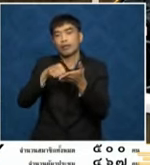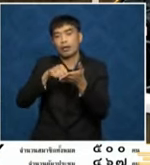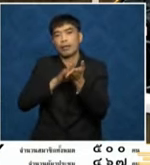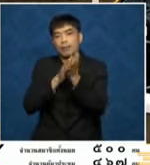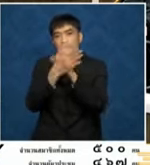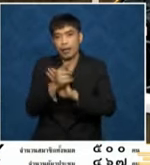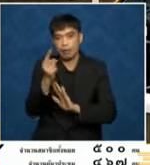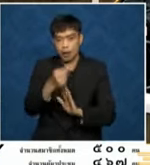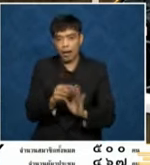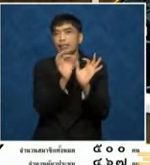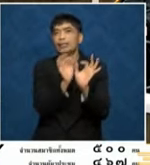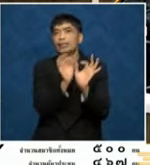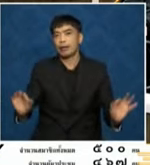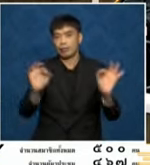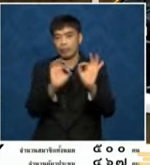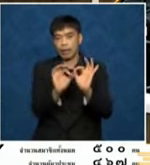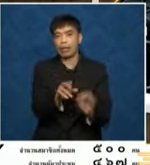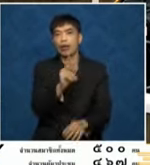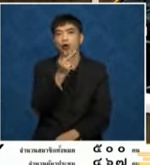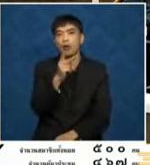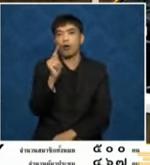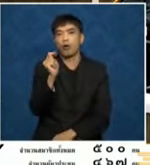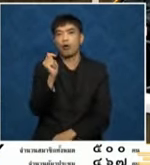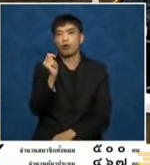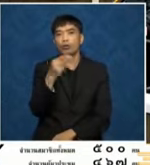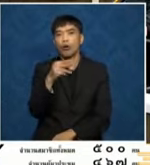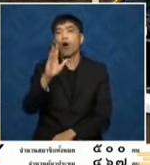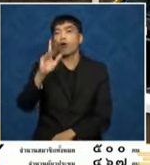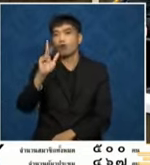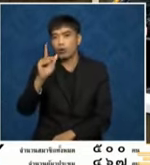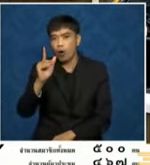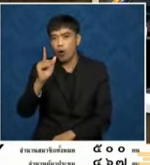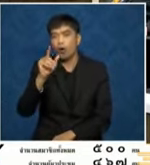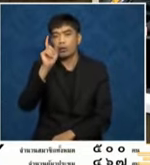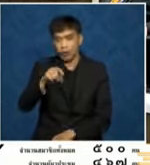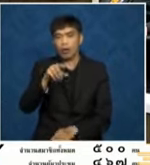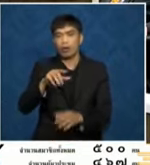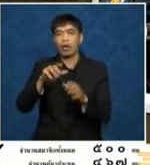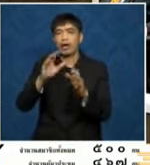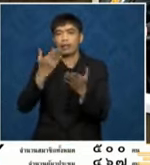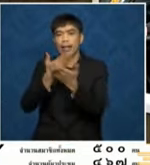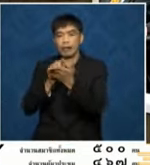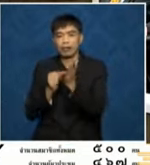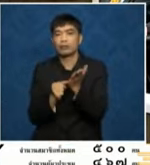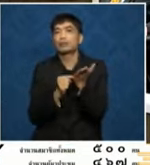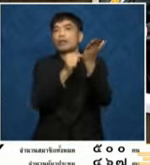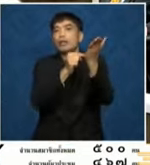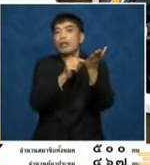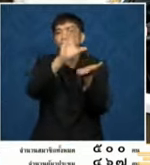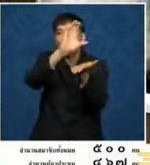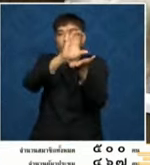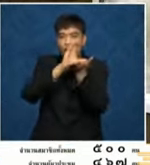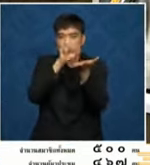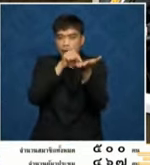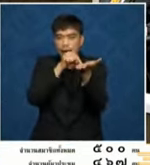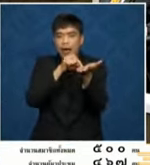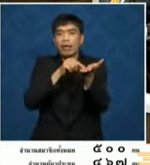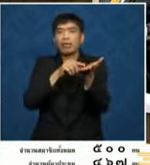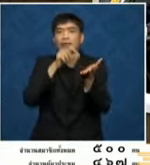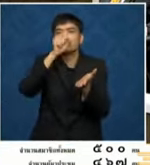มการนโยบายที่ดินแห่งชาติหรือคอทชนะครับไปตั้งงบประมาณที่มันซ้อนกับเช่นหน่วยจัดการที่ดินในพื้น